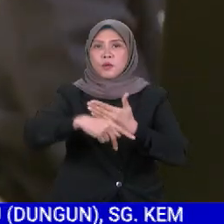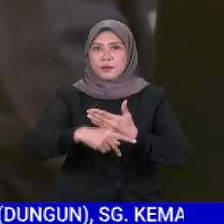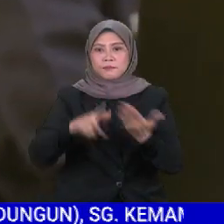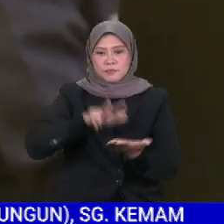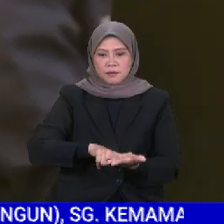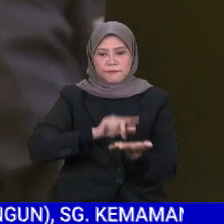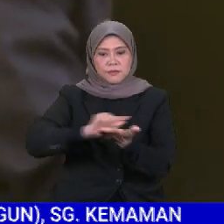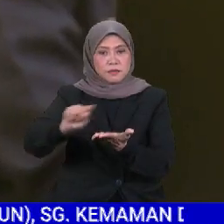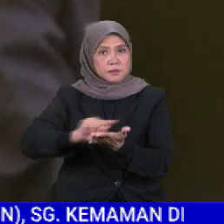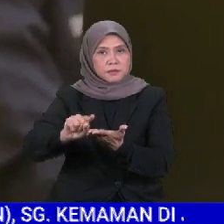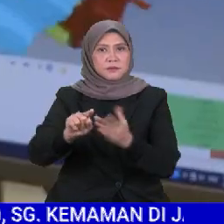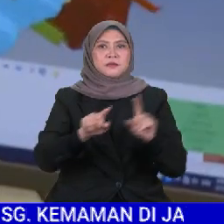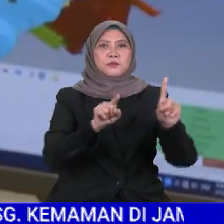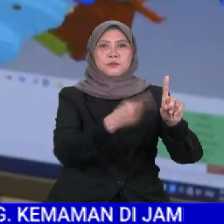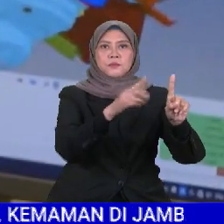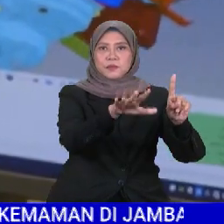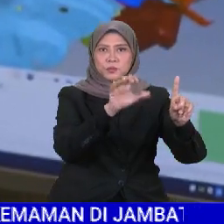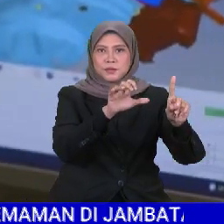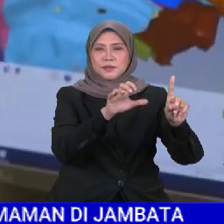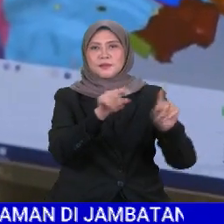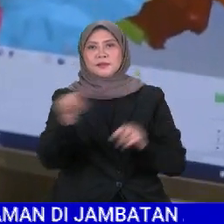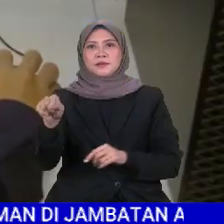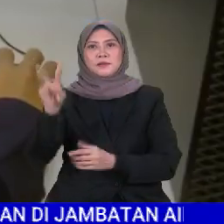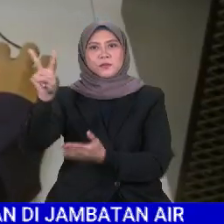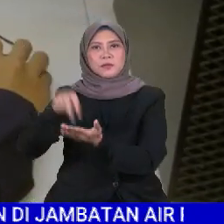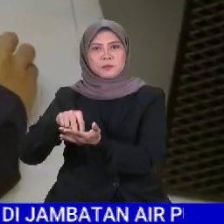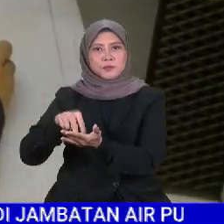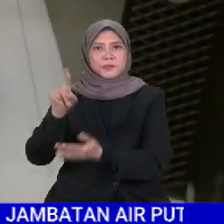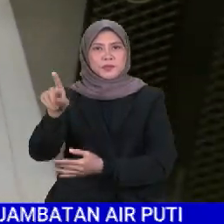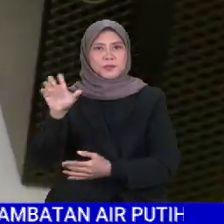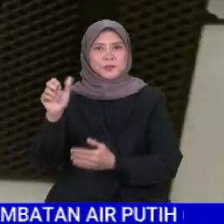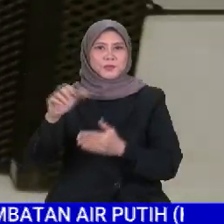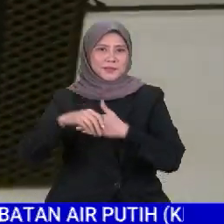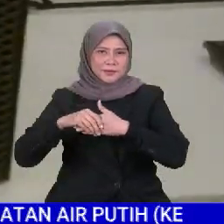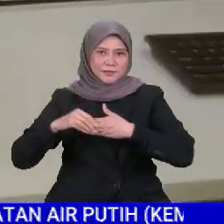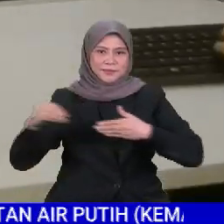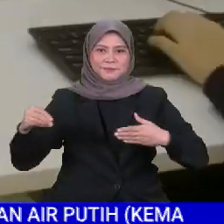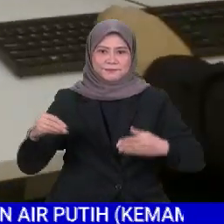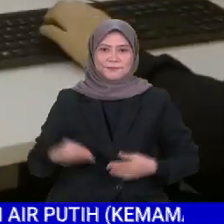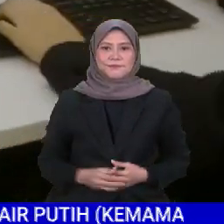mengiktiraf gaji antara RM1,500 hingga RM2,100.